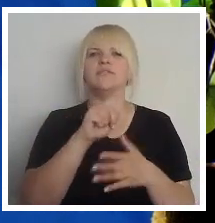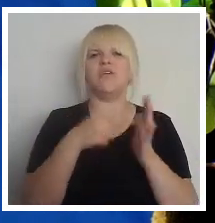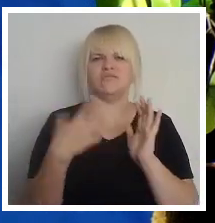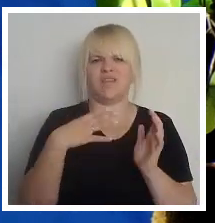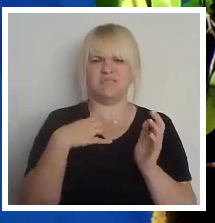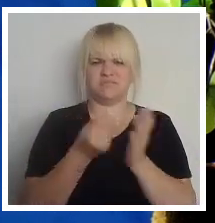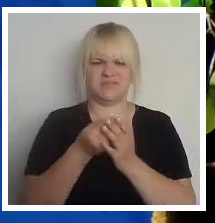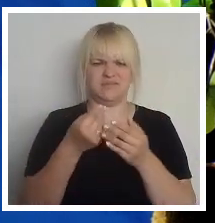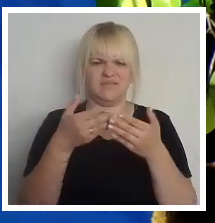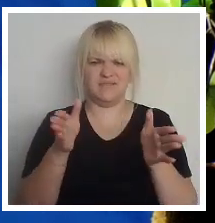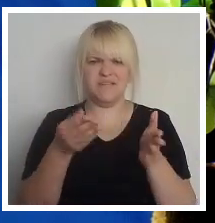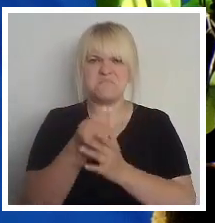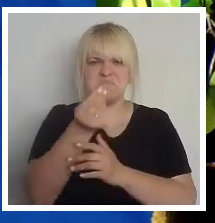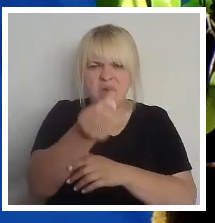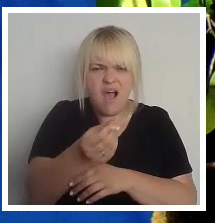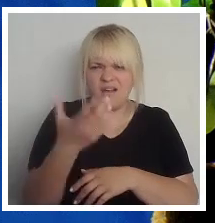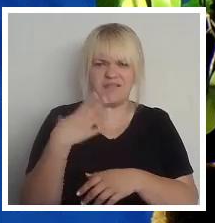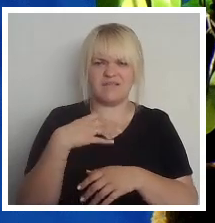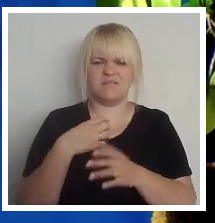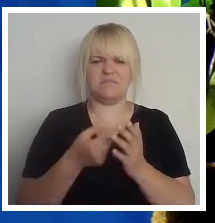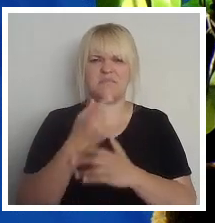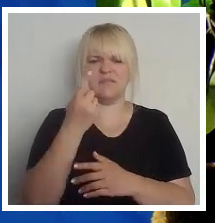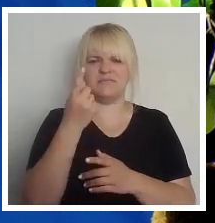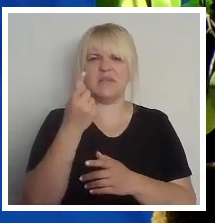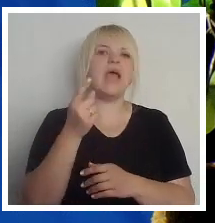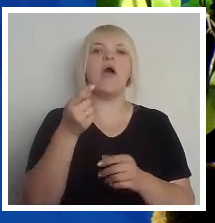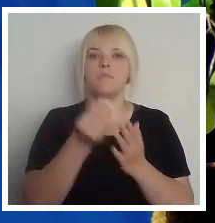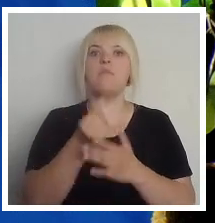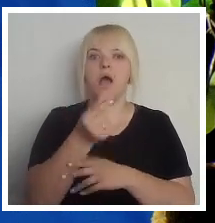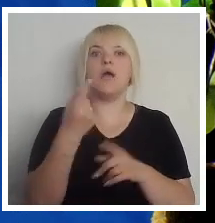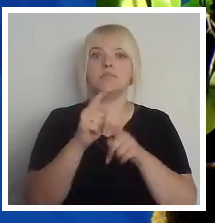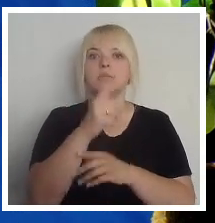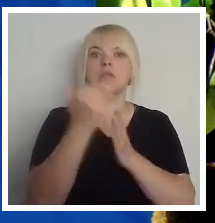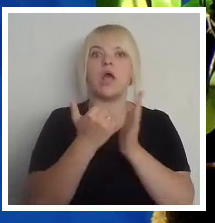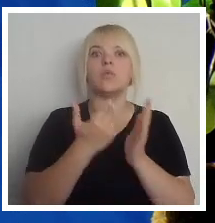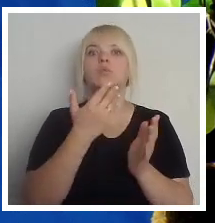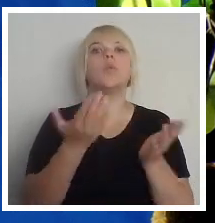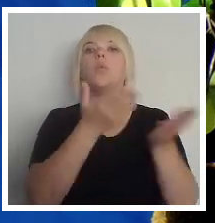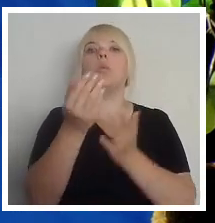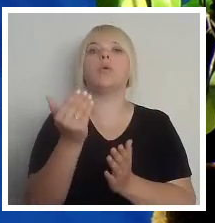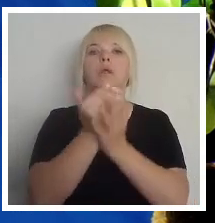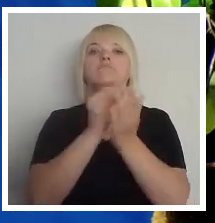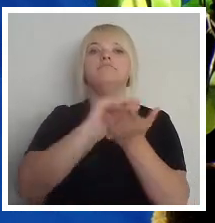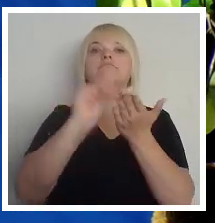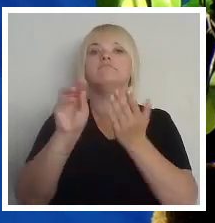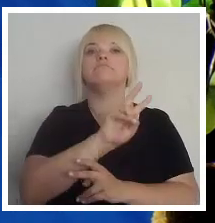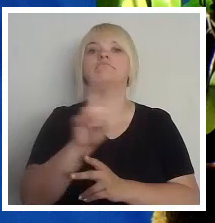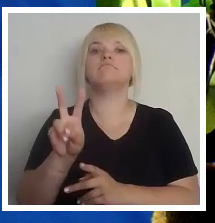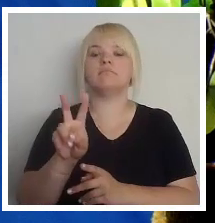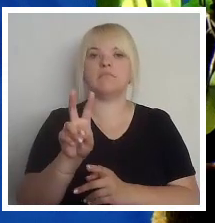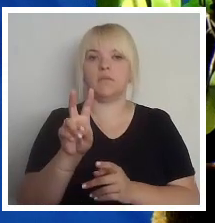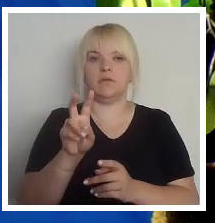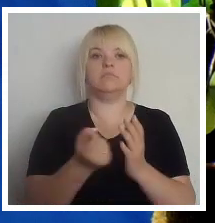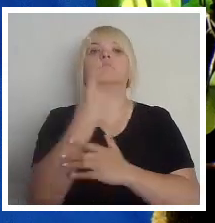jāmaksā. Un, nu, jāmaksā ir tieši tāpēc, ka saturs nerodās no zila gaisa kaut kur tāpat vien. Aiz tā